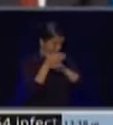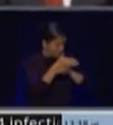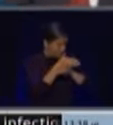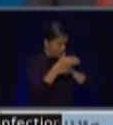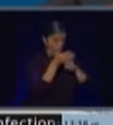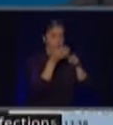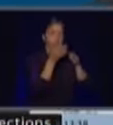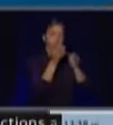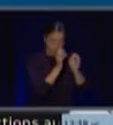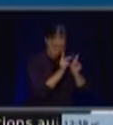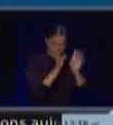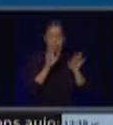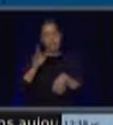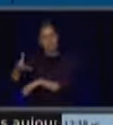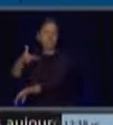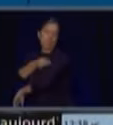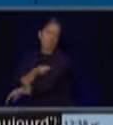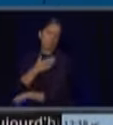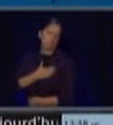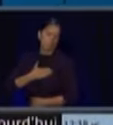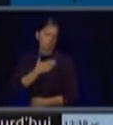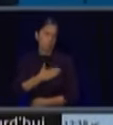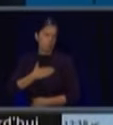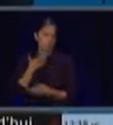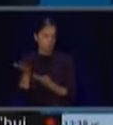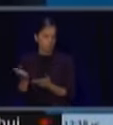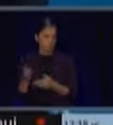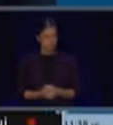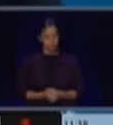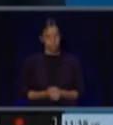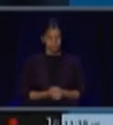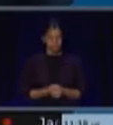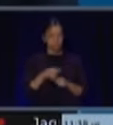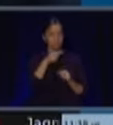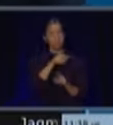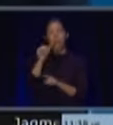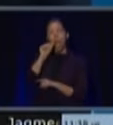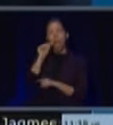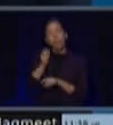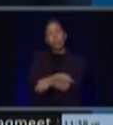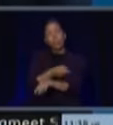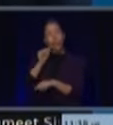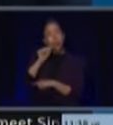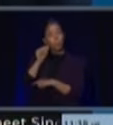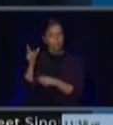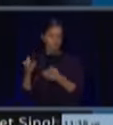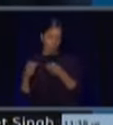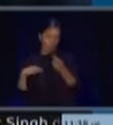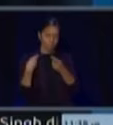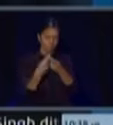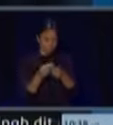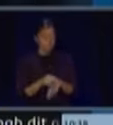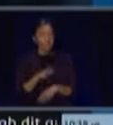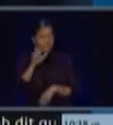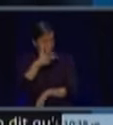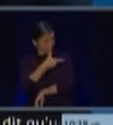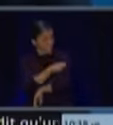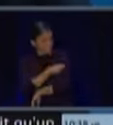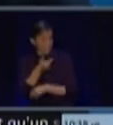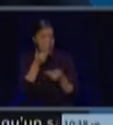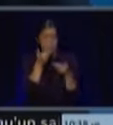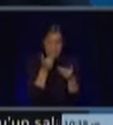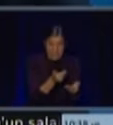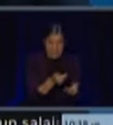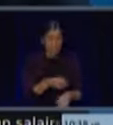bon. Fait que vous le faites pour aider le système de soins, mais vous le faites pour ne pas être hospitalisé, puis pas en mourir. Puis là, je pense